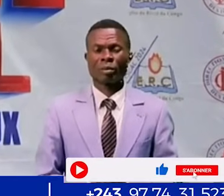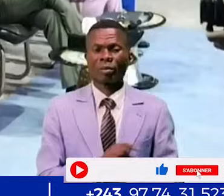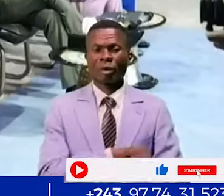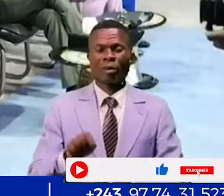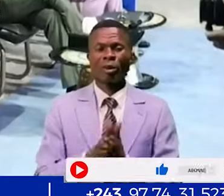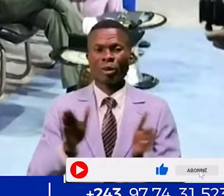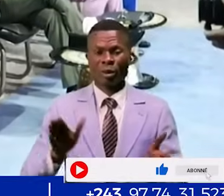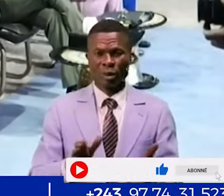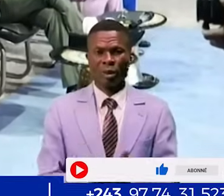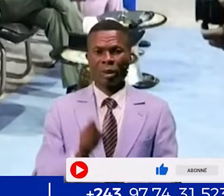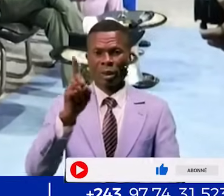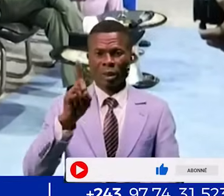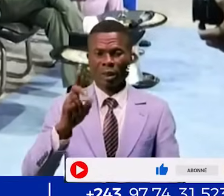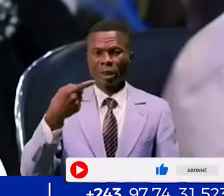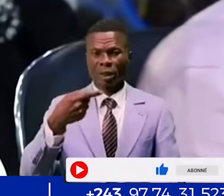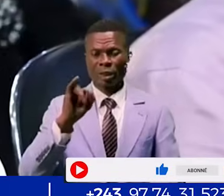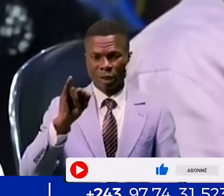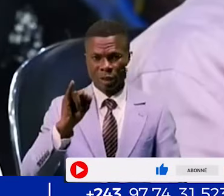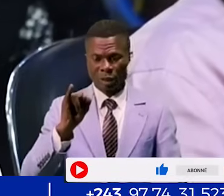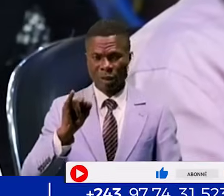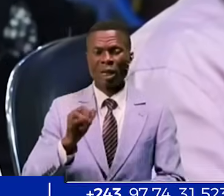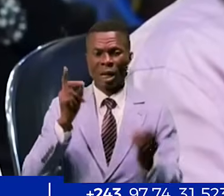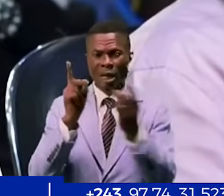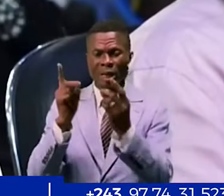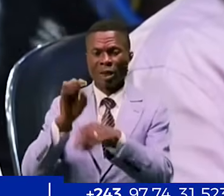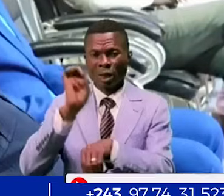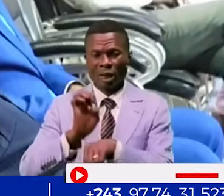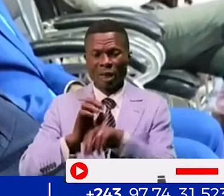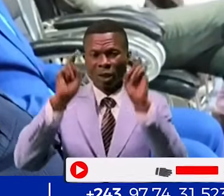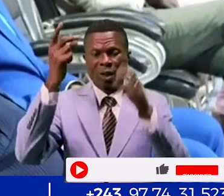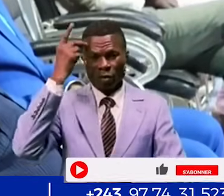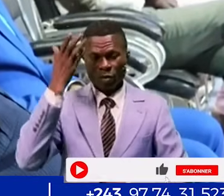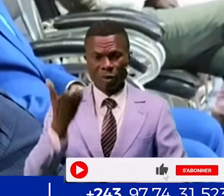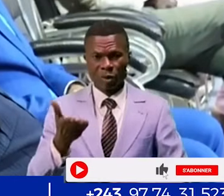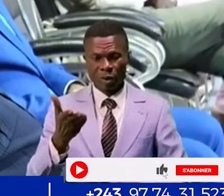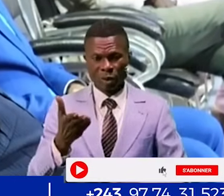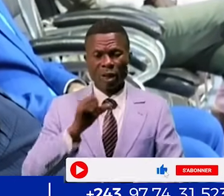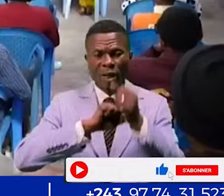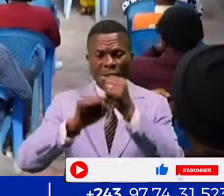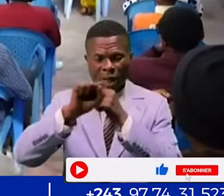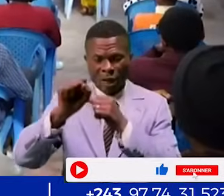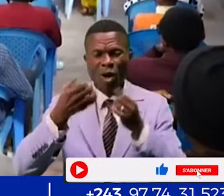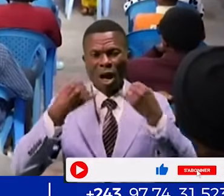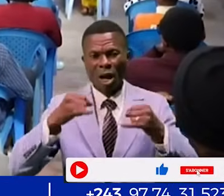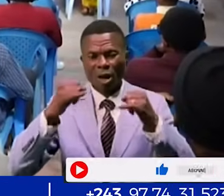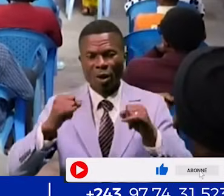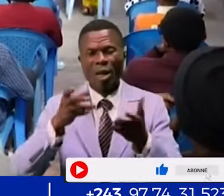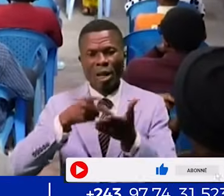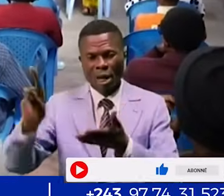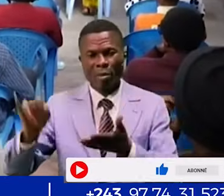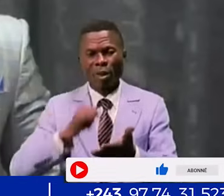Direction générale des impôts va à l'assaut des églises de réveil de la ville de Kinshasa, une campagne de sensibilisation au paiement